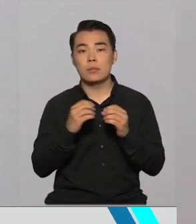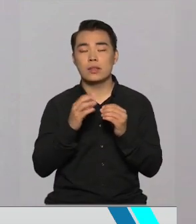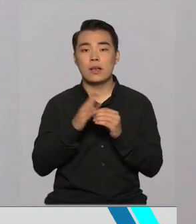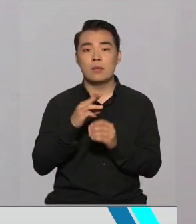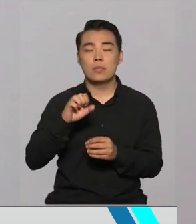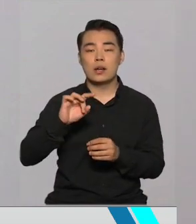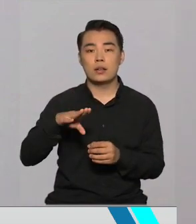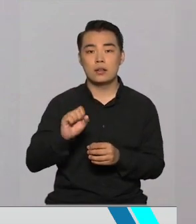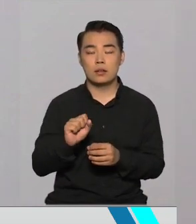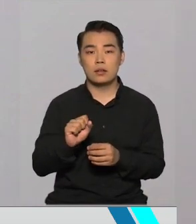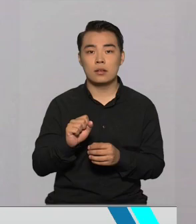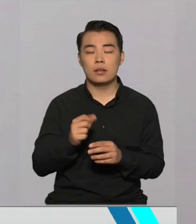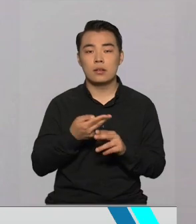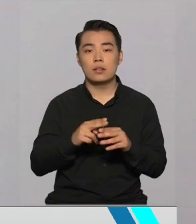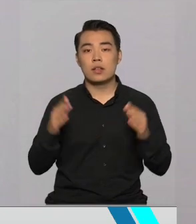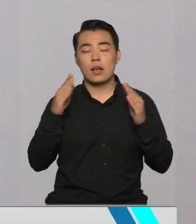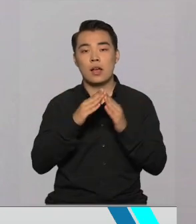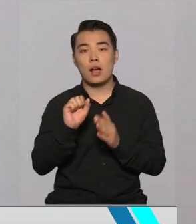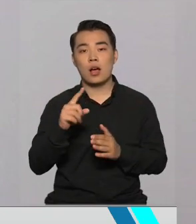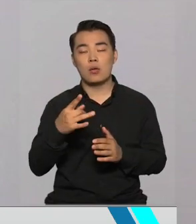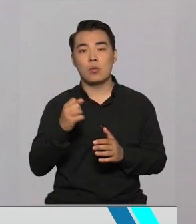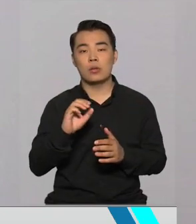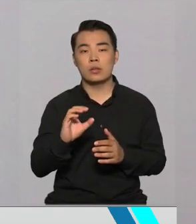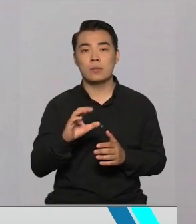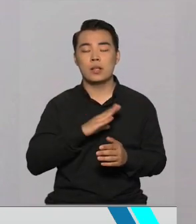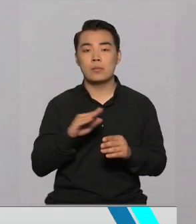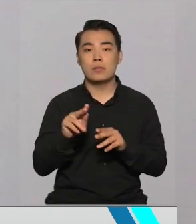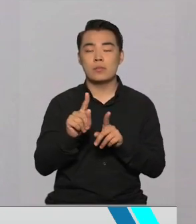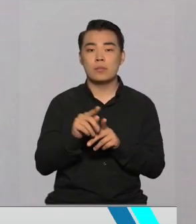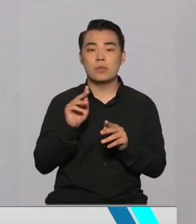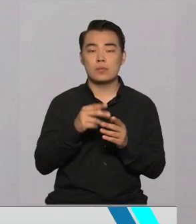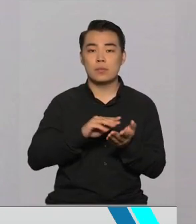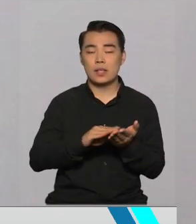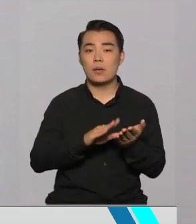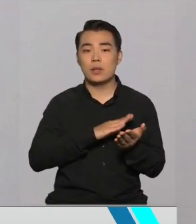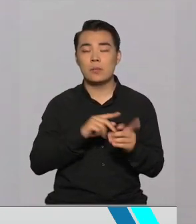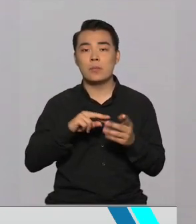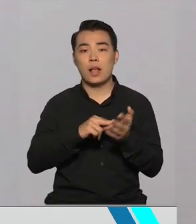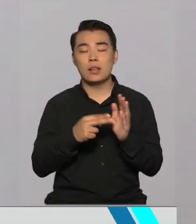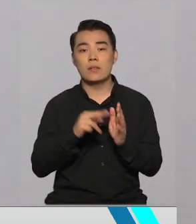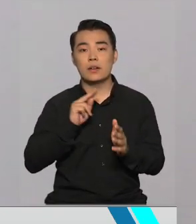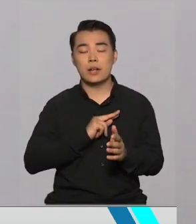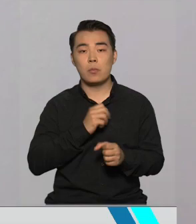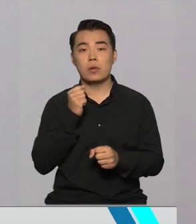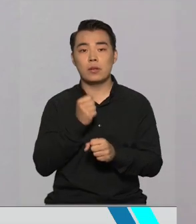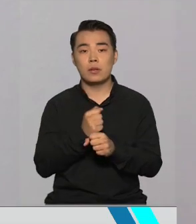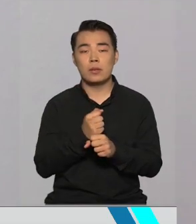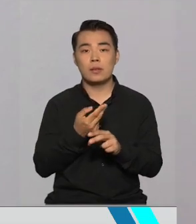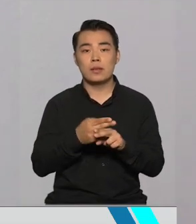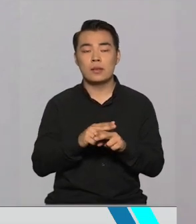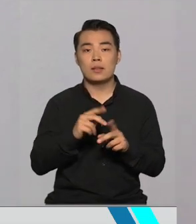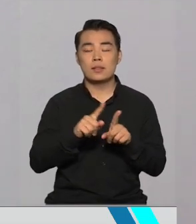15 марта издание «Аргус» писало то, что запланированы плановые работы на морском терминале